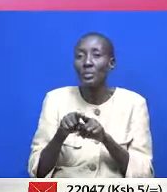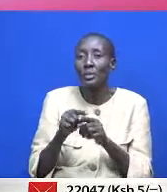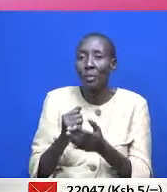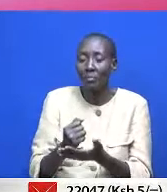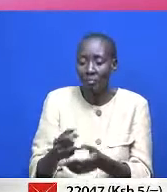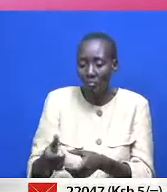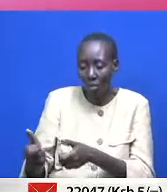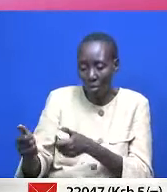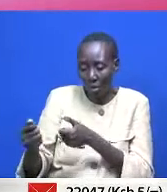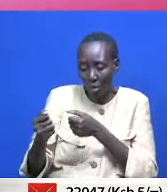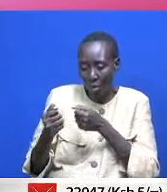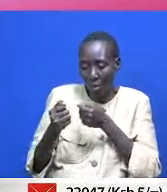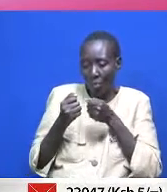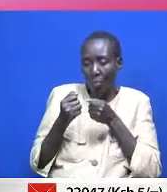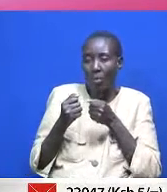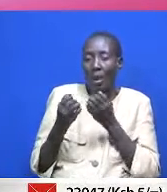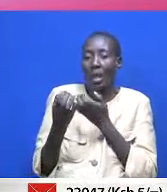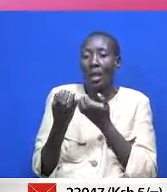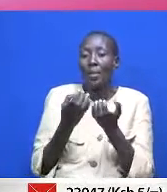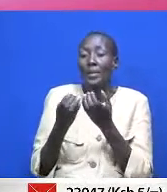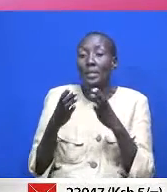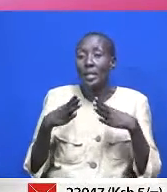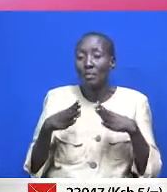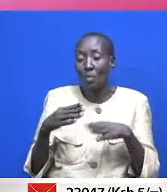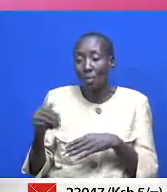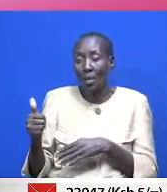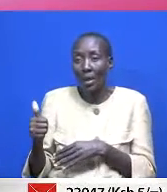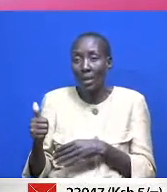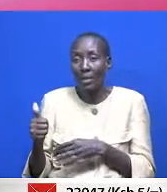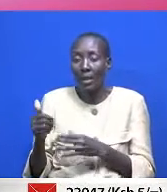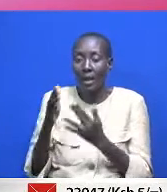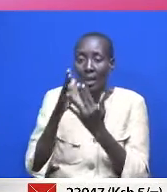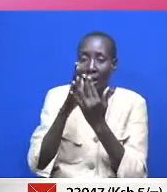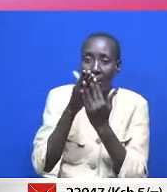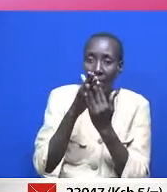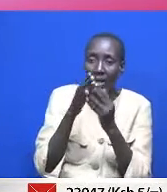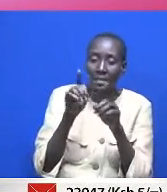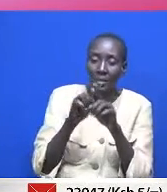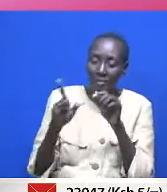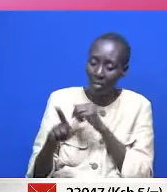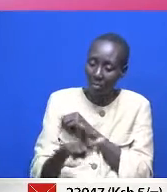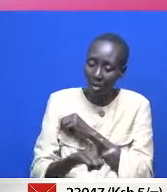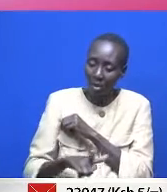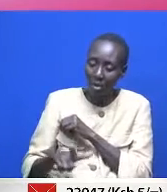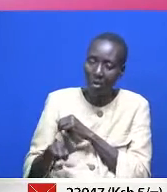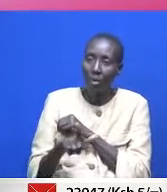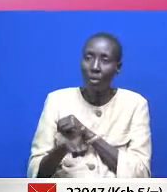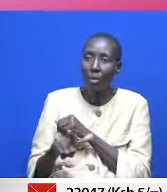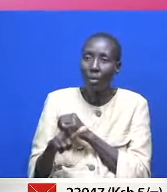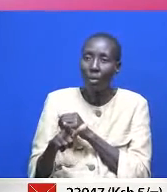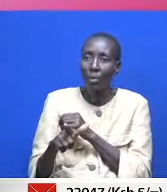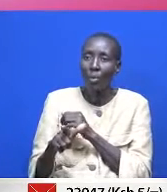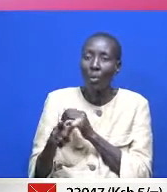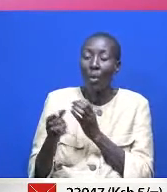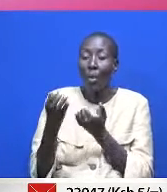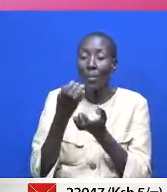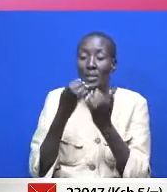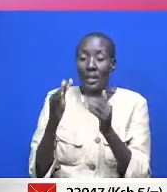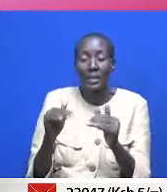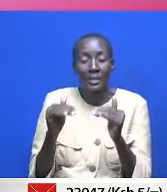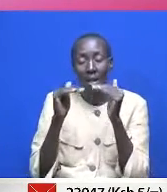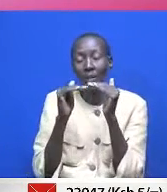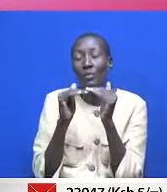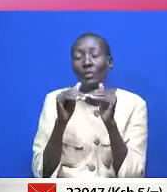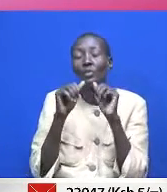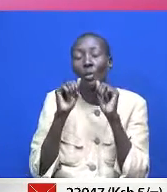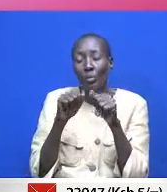yao. Na hiyo value chain itaenda katika mabiashara ya kaza katikati, itaenda katika biashara ndogo, haswa mpaka ifike kule yule mama mboga.